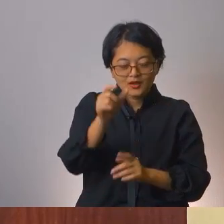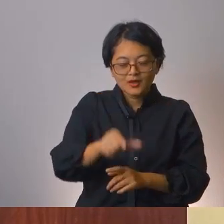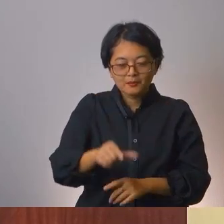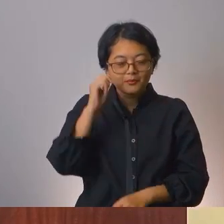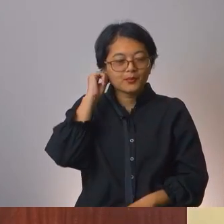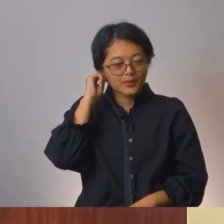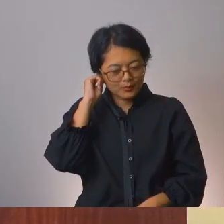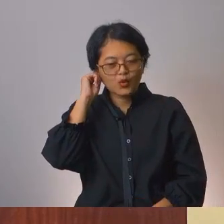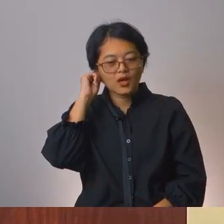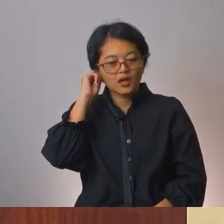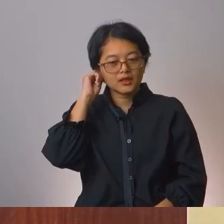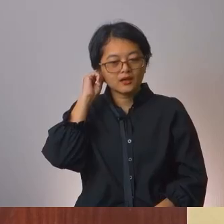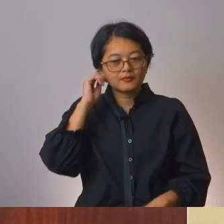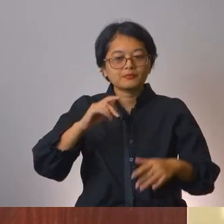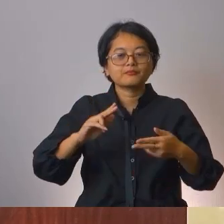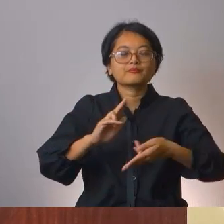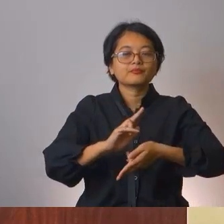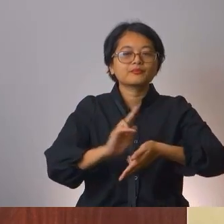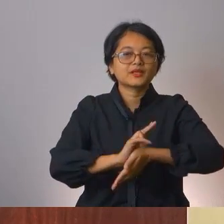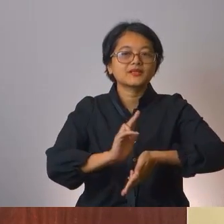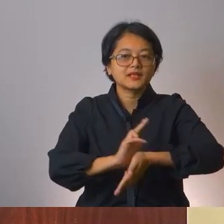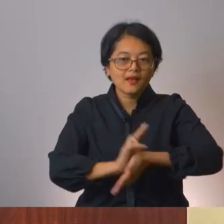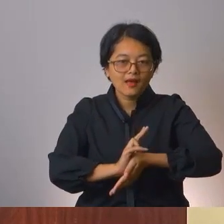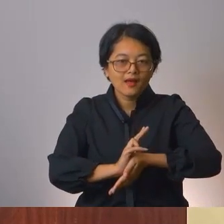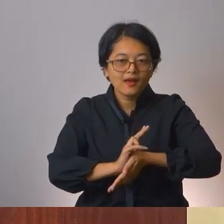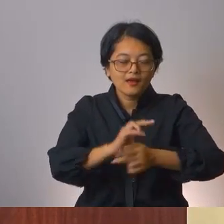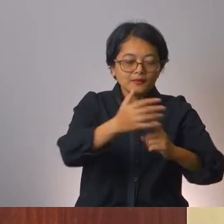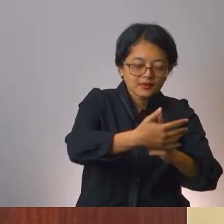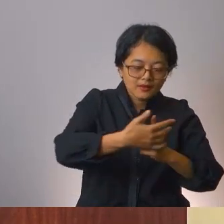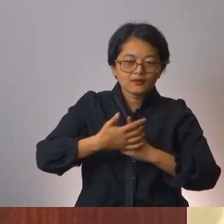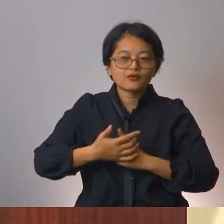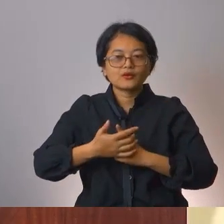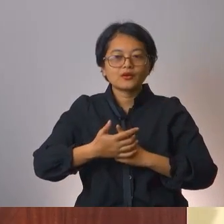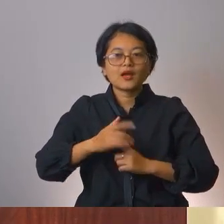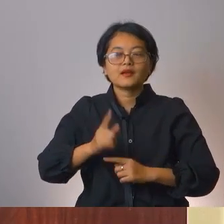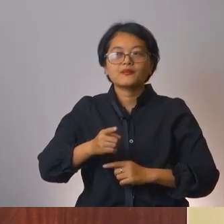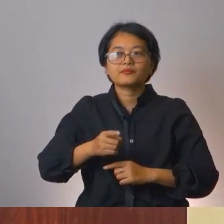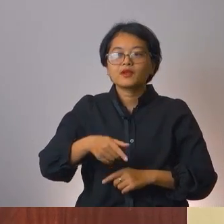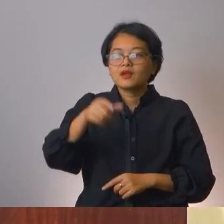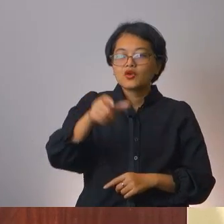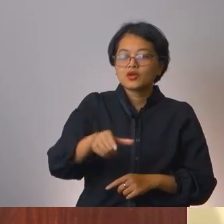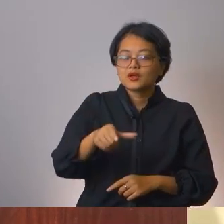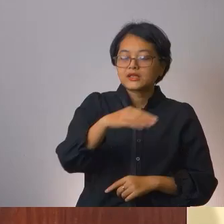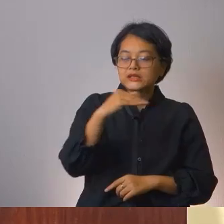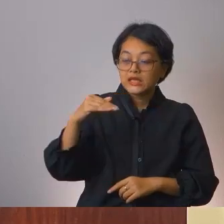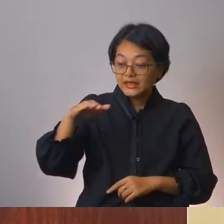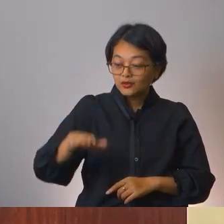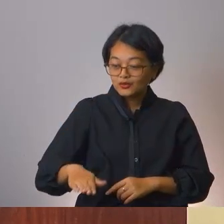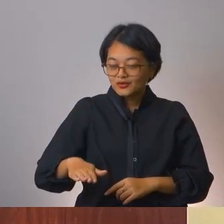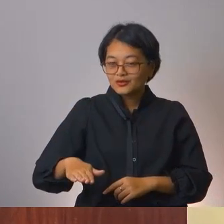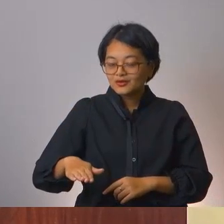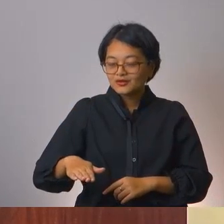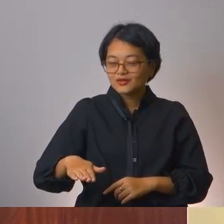hina dan najis, Yesus merangkul Zakheus yang dianggap pendosa karena memeras.